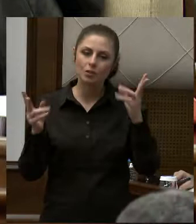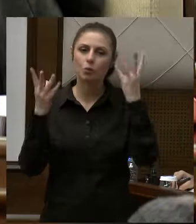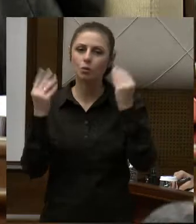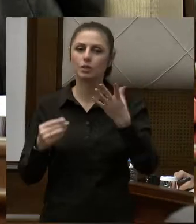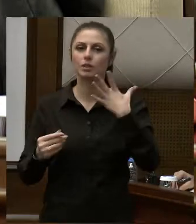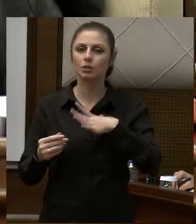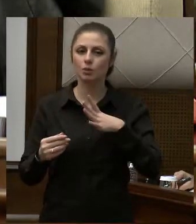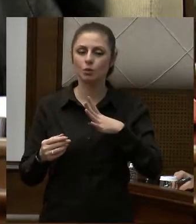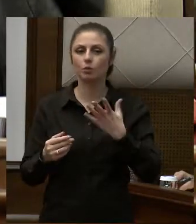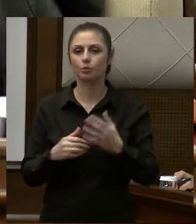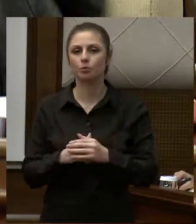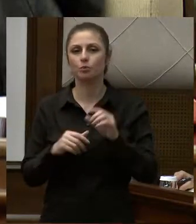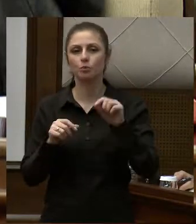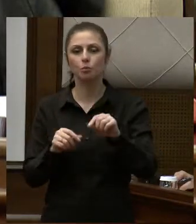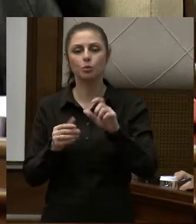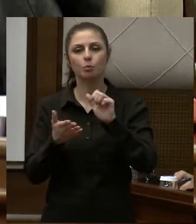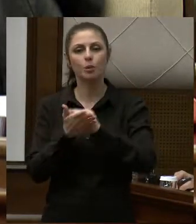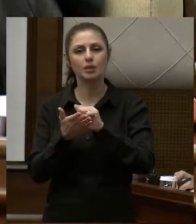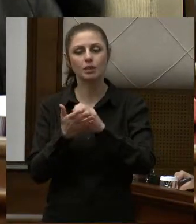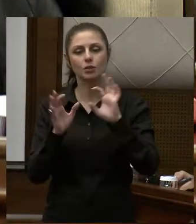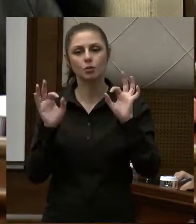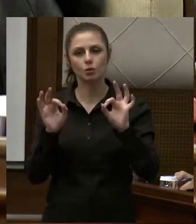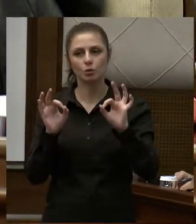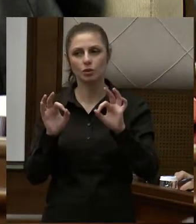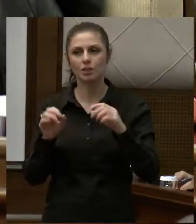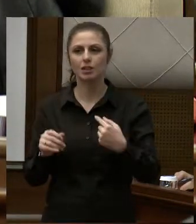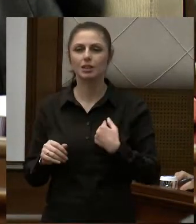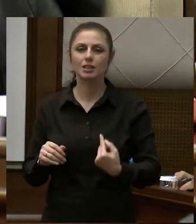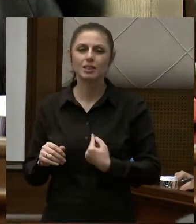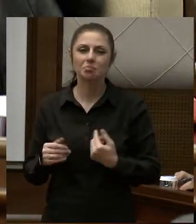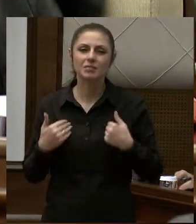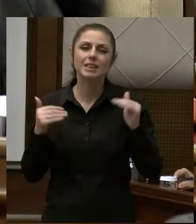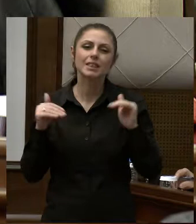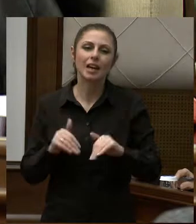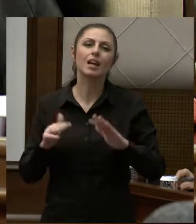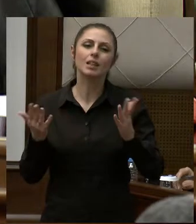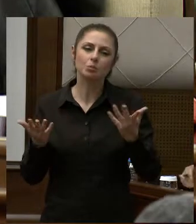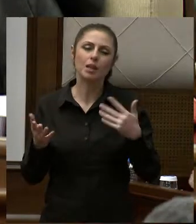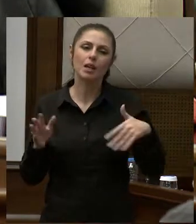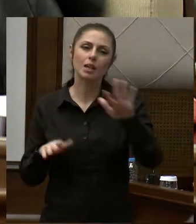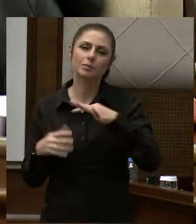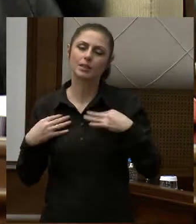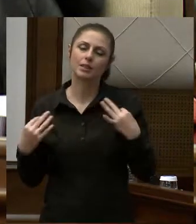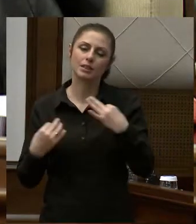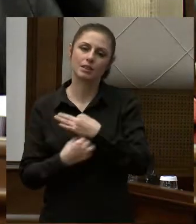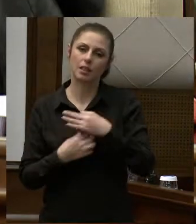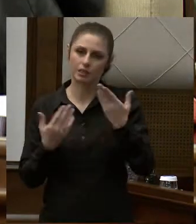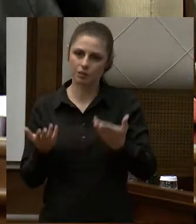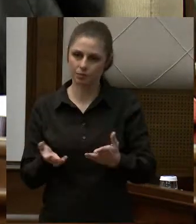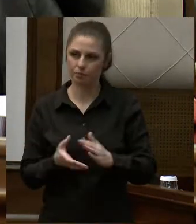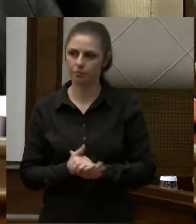basının gününü kutlamak için içimden gelmiyor ama onlara saygılar sunmak